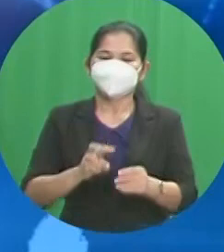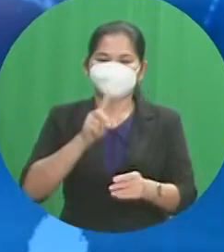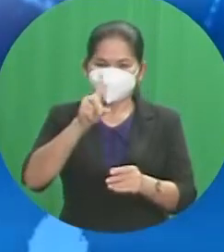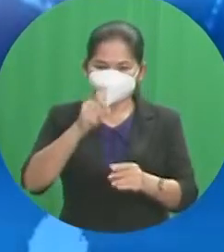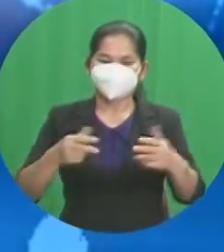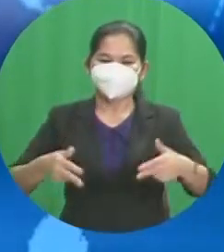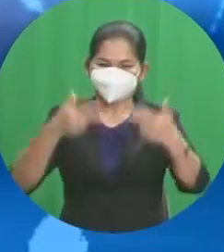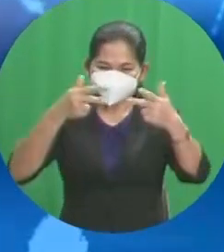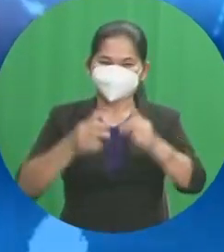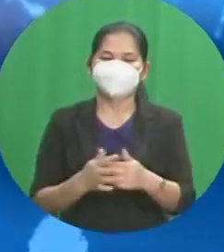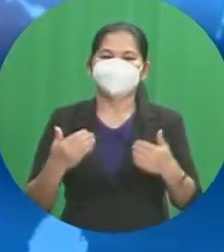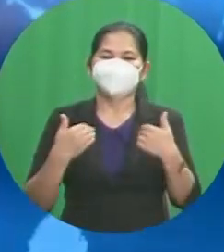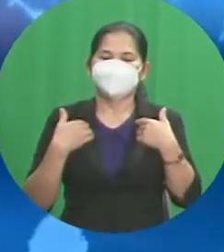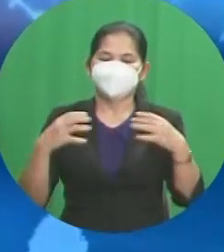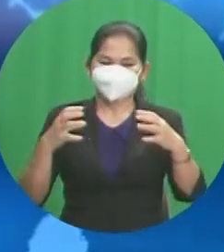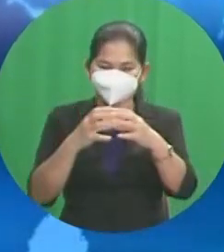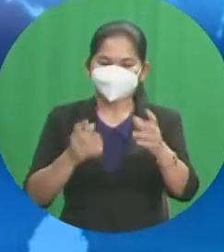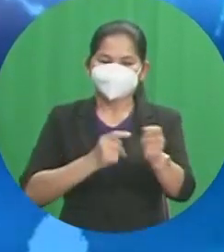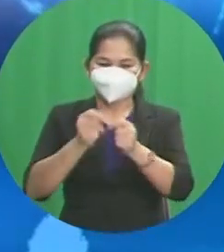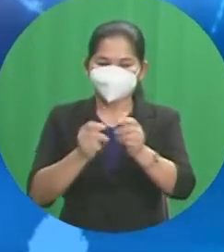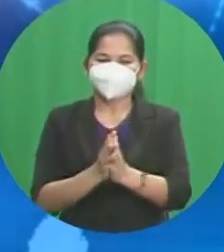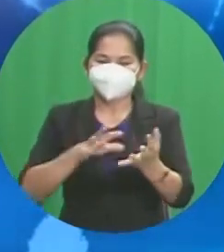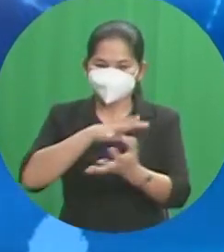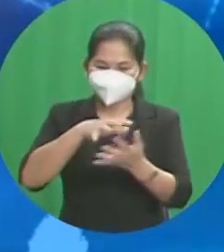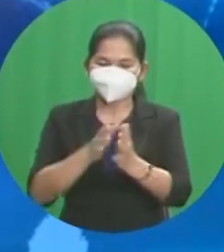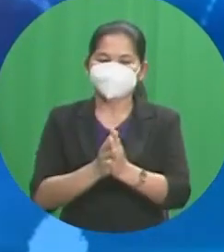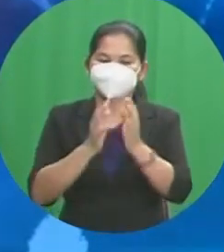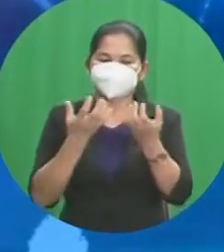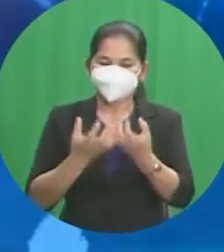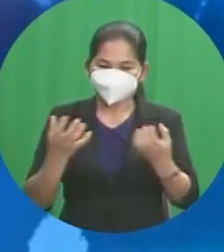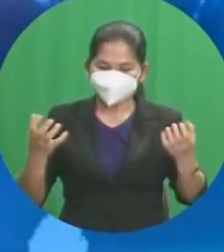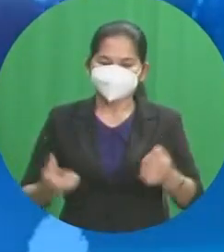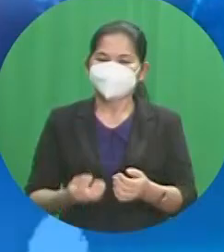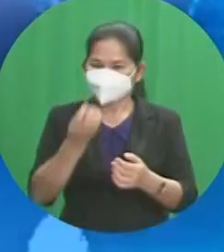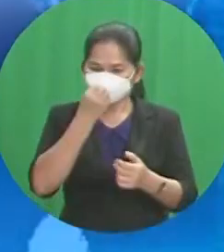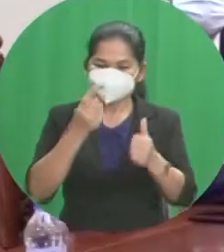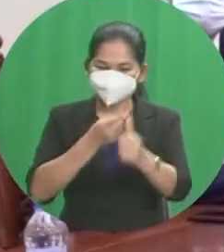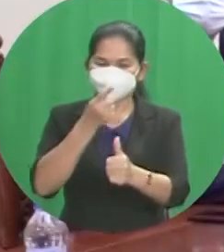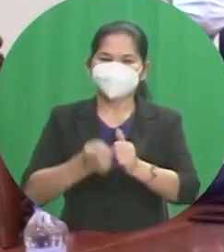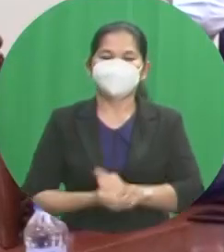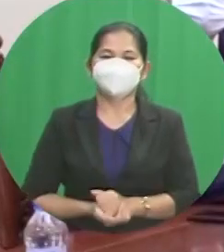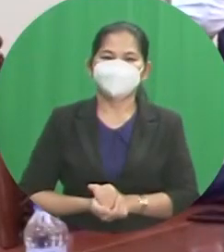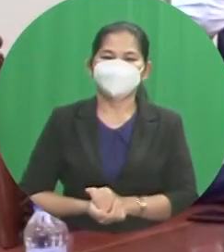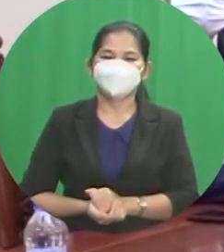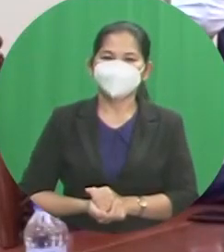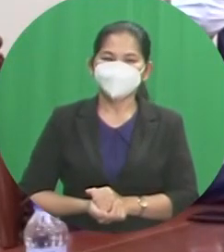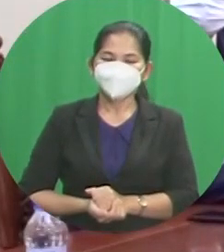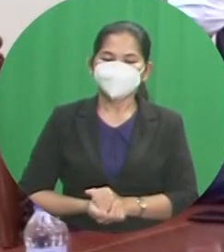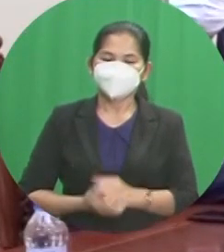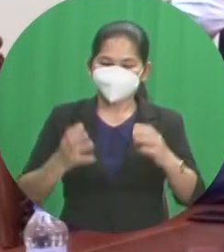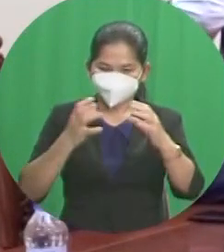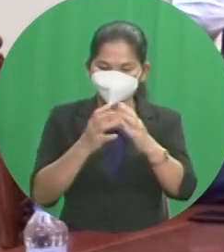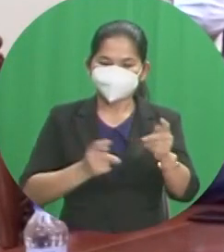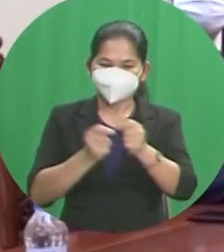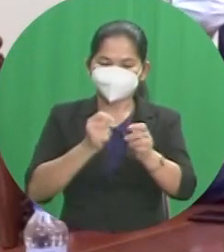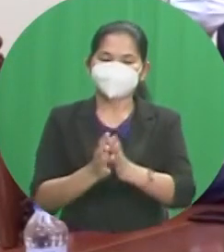តាមប្រព័ន្ធ Zoom នៃក្រុមការងារបច្ចេកទេសចម្រុះលើសន្តិសុខស្បៀងនិងអាហារូបត្ថម្ភក្រុមការងារប